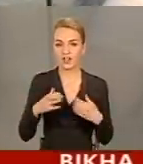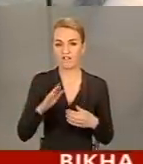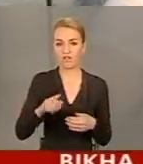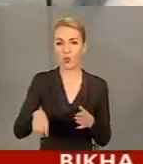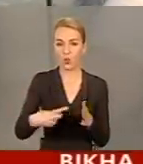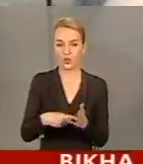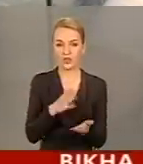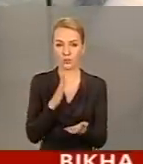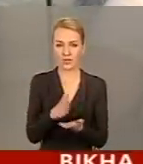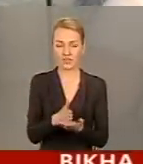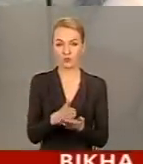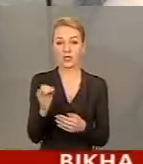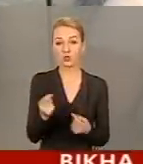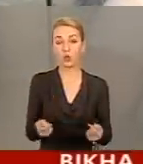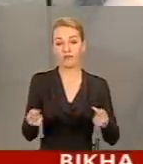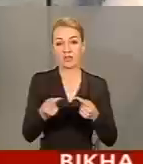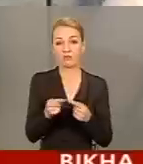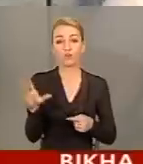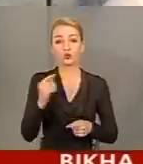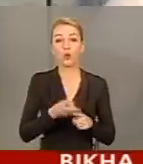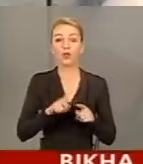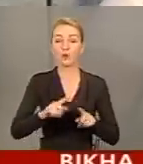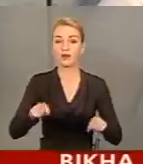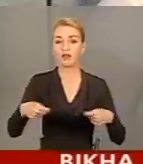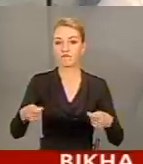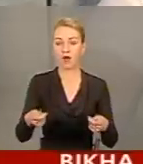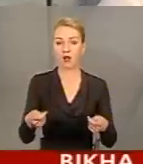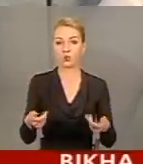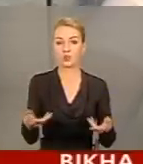місті непосередньо. Ну і, відповідно, все це передавалось там